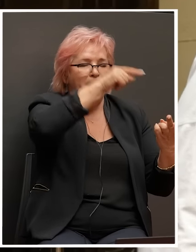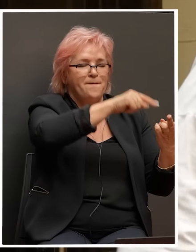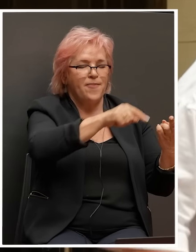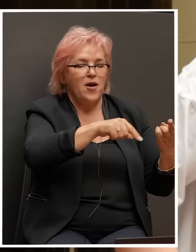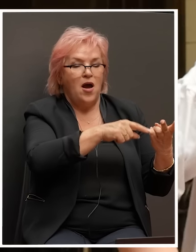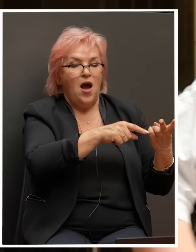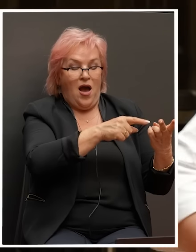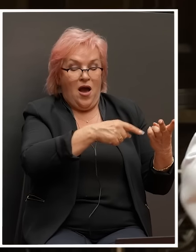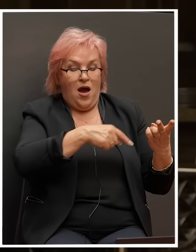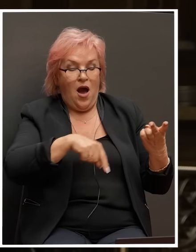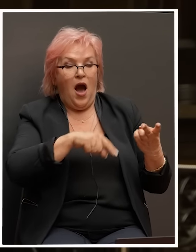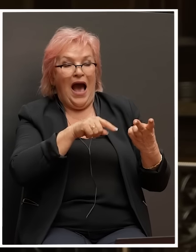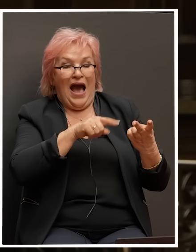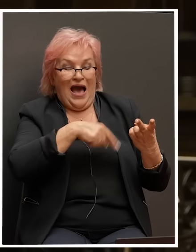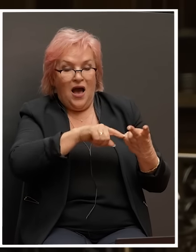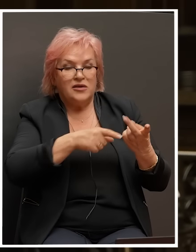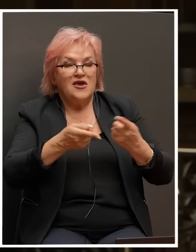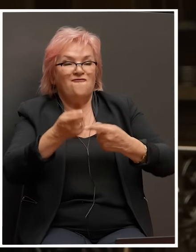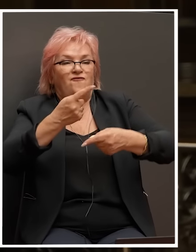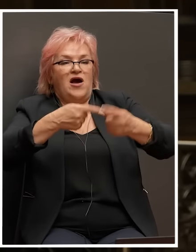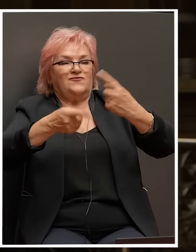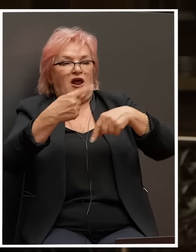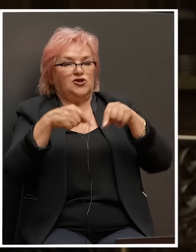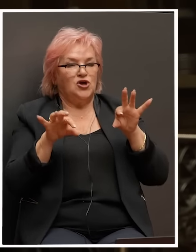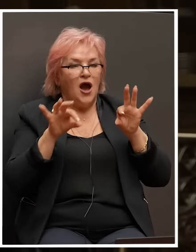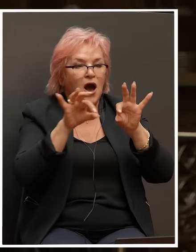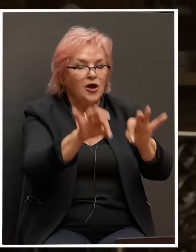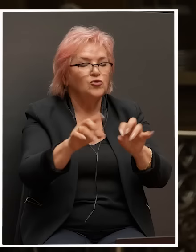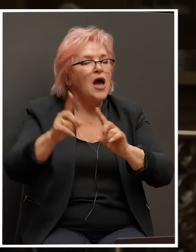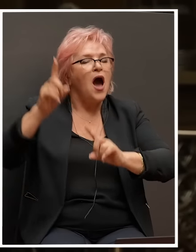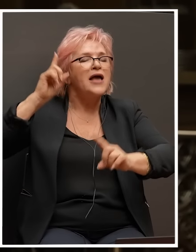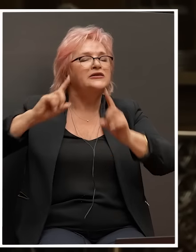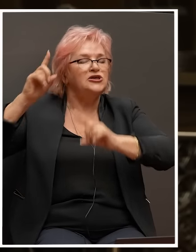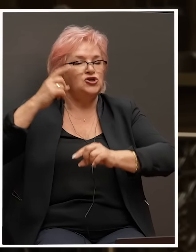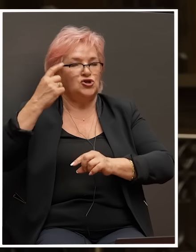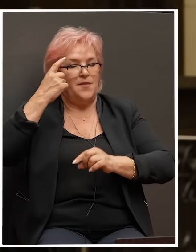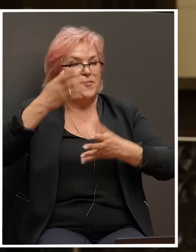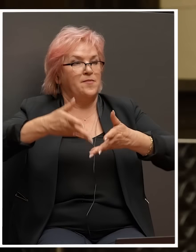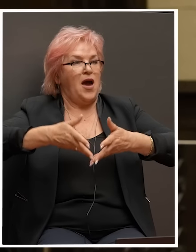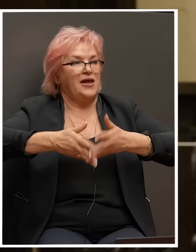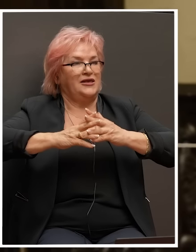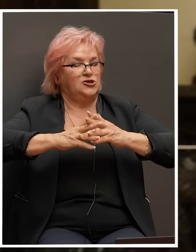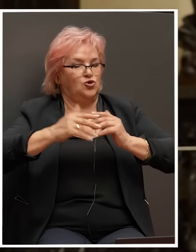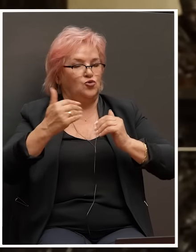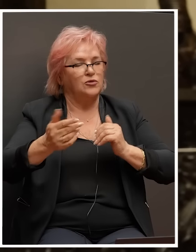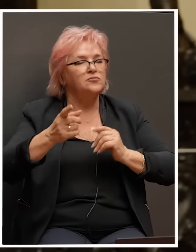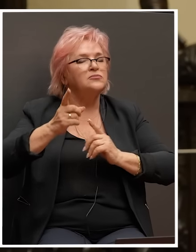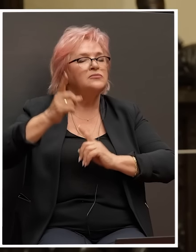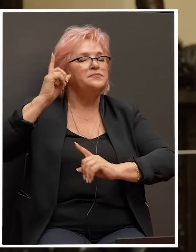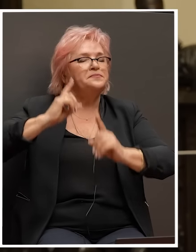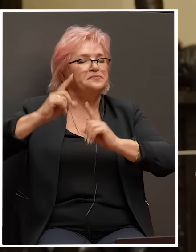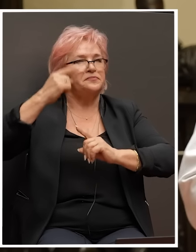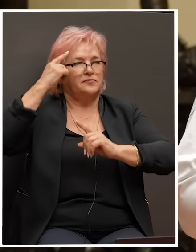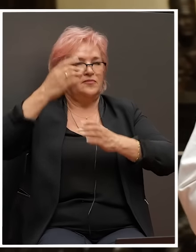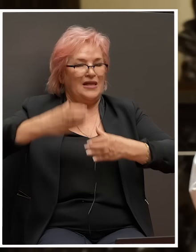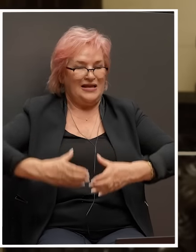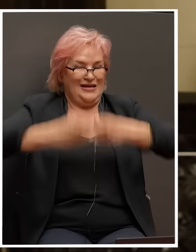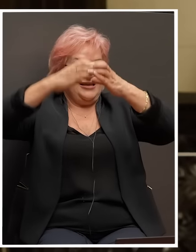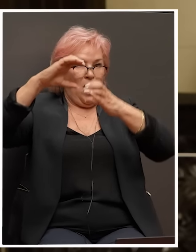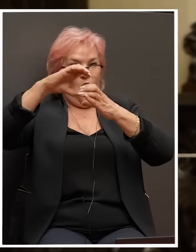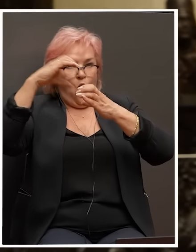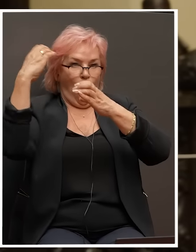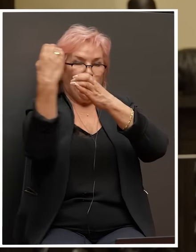который возвращает в практику архитектурную античное понимание архитектуры, античное понимание ордера и,